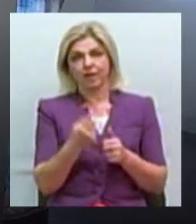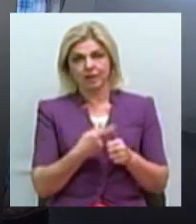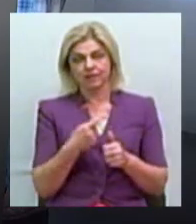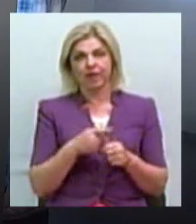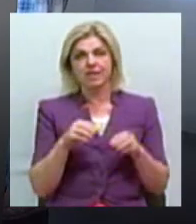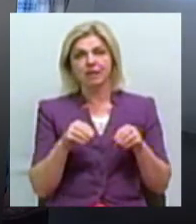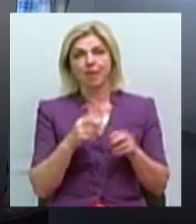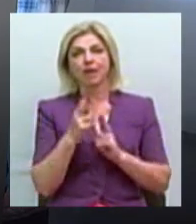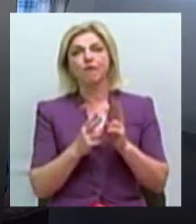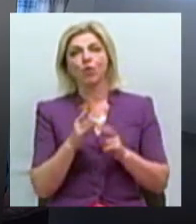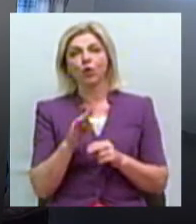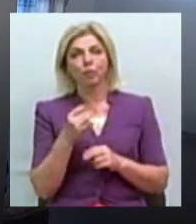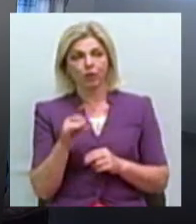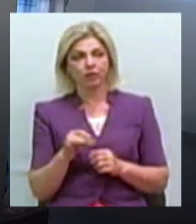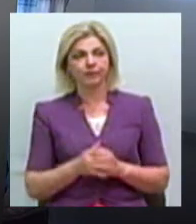Да.